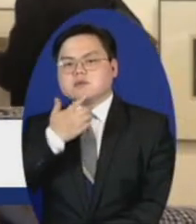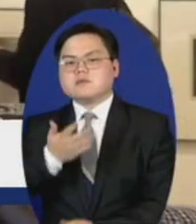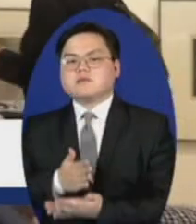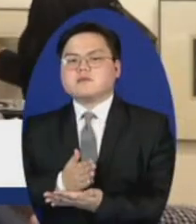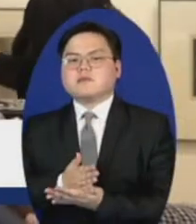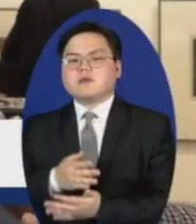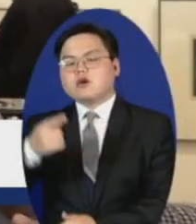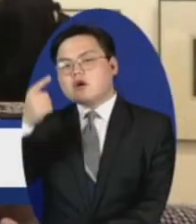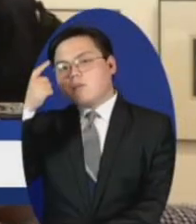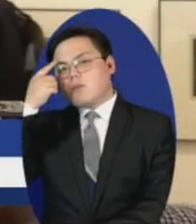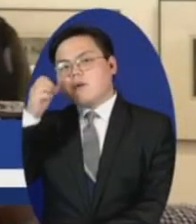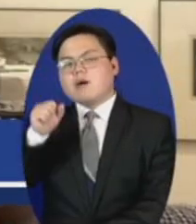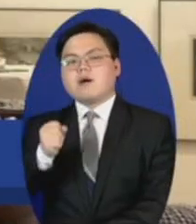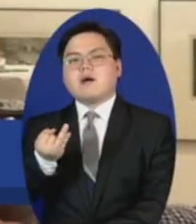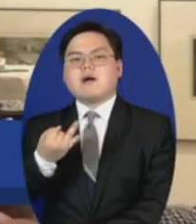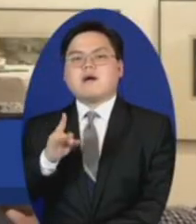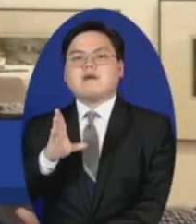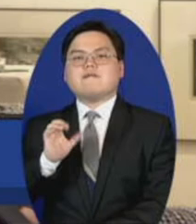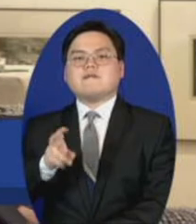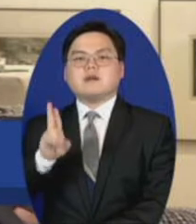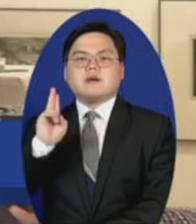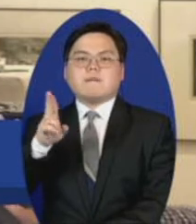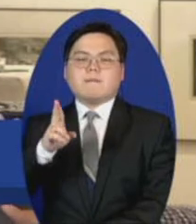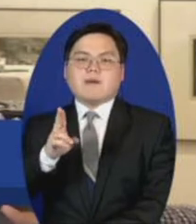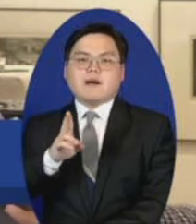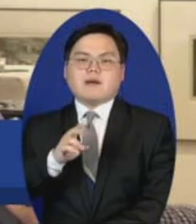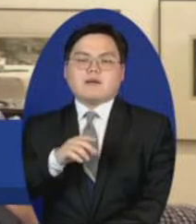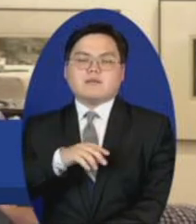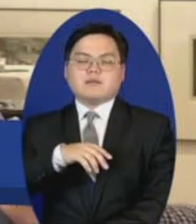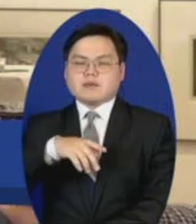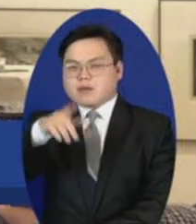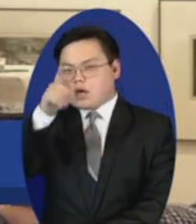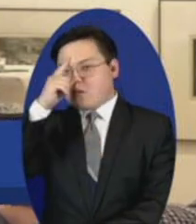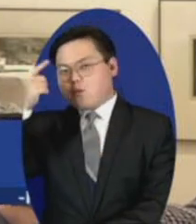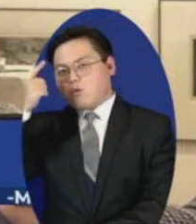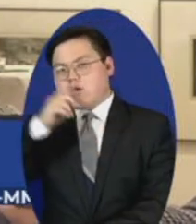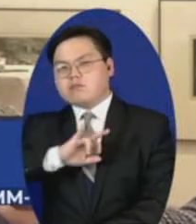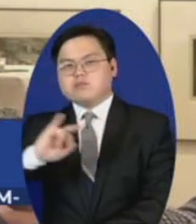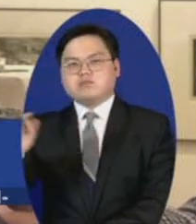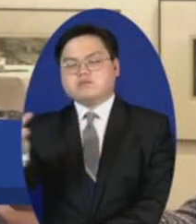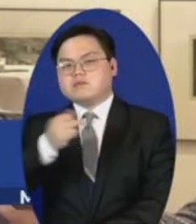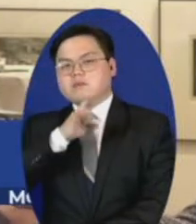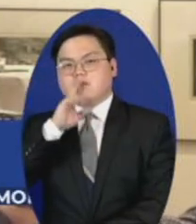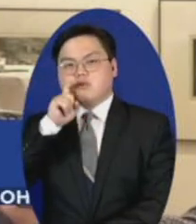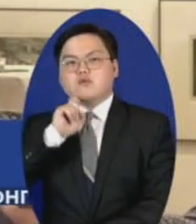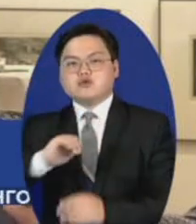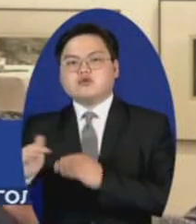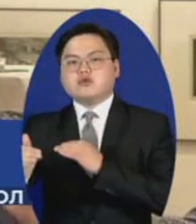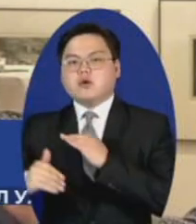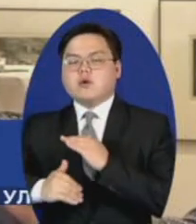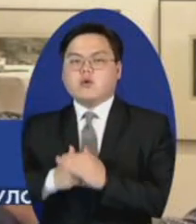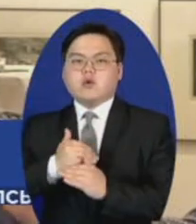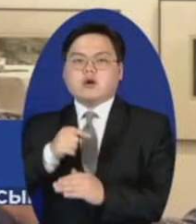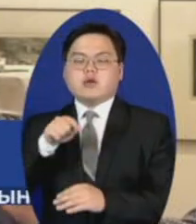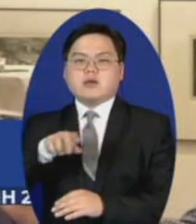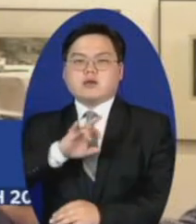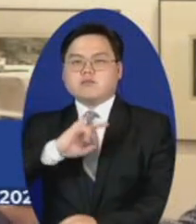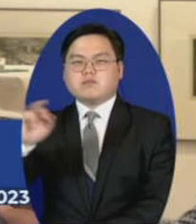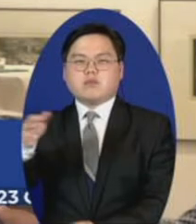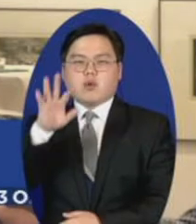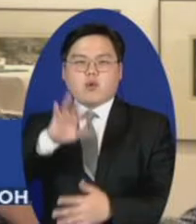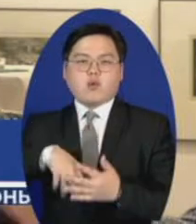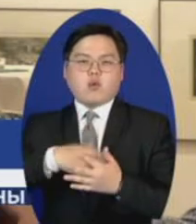Монголын Airbus компаниос Берлин чиглэл Улаанбаатар Берлин чиглэлээс нисэх гэсэн хүсэл тавьж байгаа. Тийм болохоор одоо энэ нислэгийн томилгоог одоо өөрөөлөх